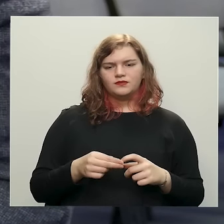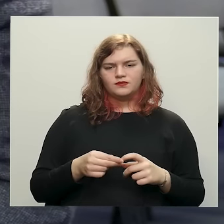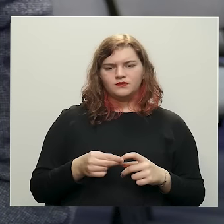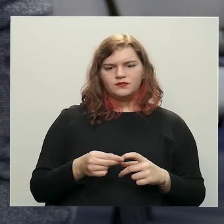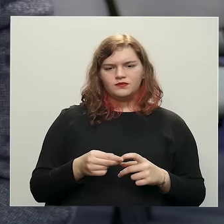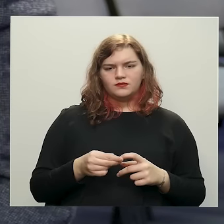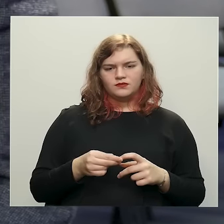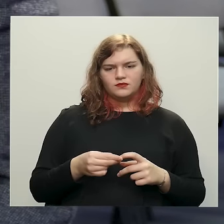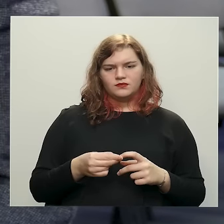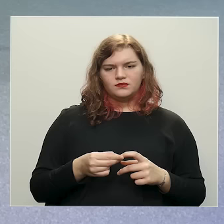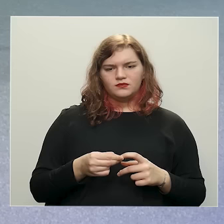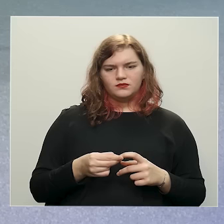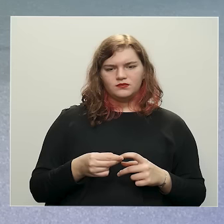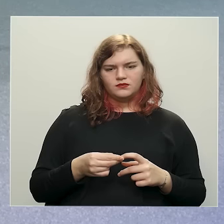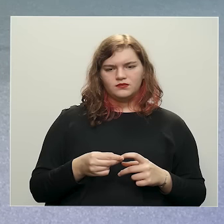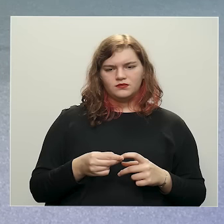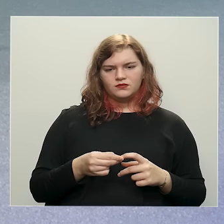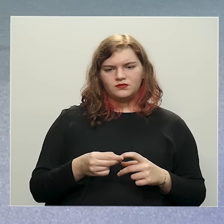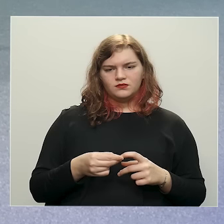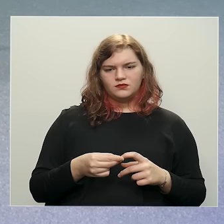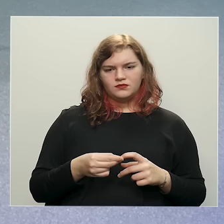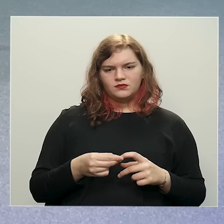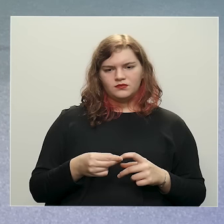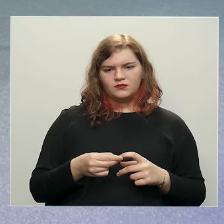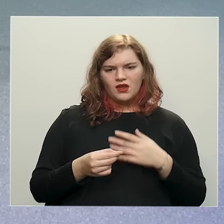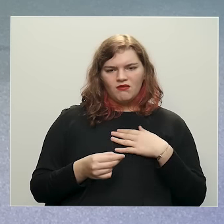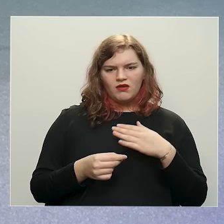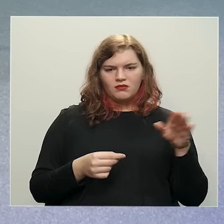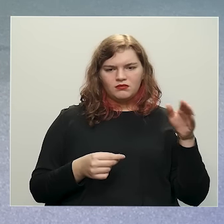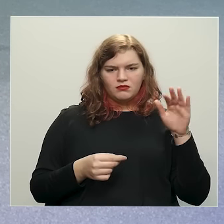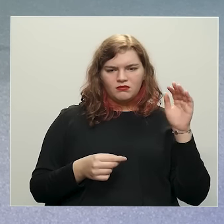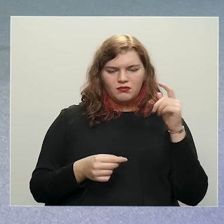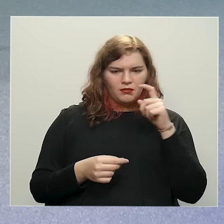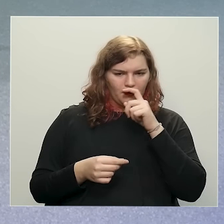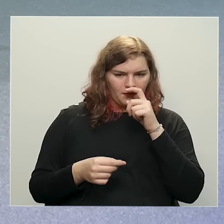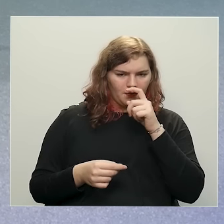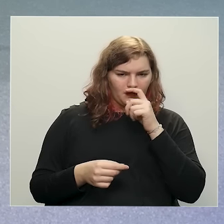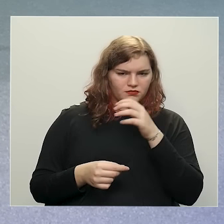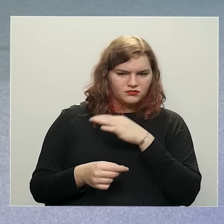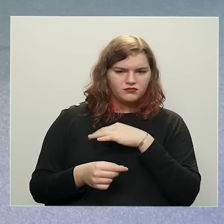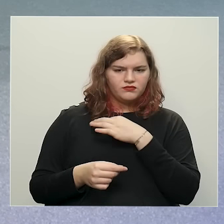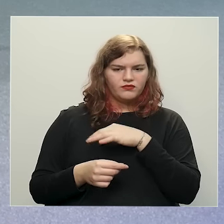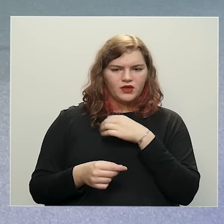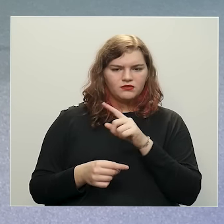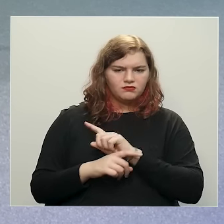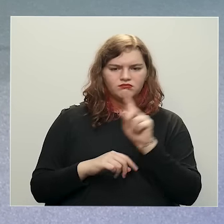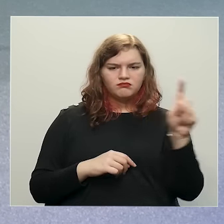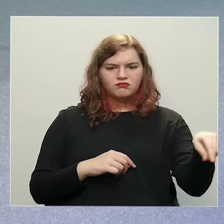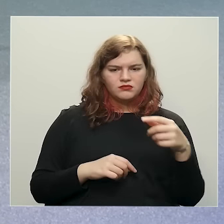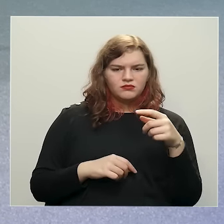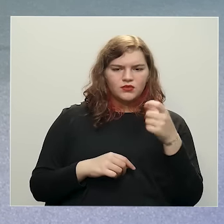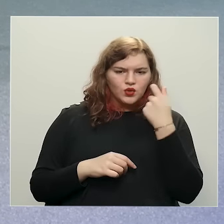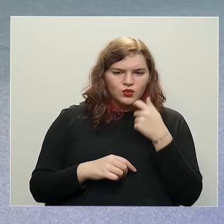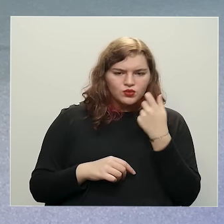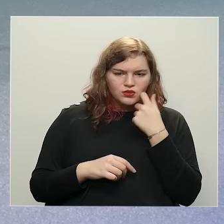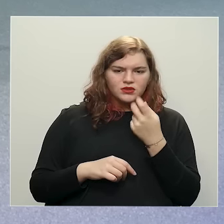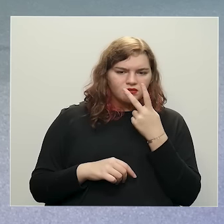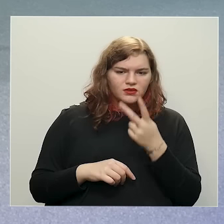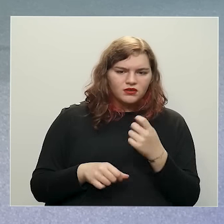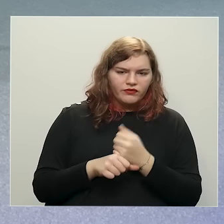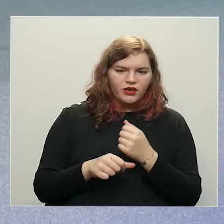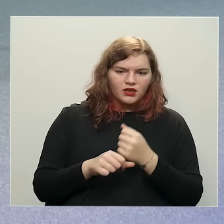terminat în Cluj, da. Dima, acolo. Și zic, avem băiatul în Cluj și știm Cluj un pic, mergem la Cluj cu ea. Da, vă fac bilet